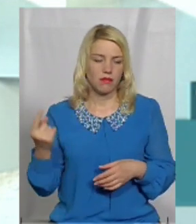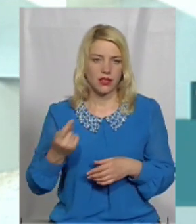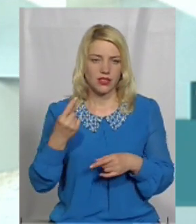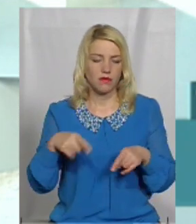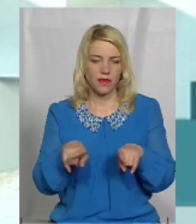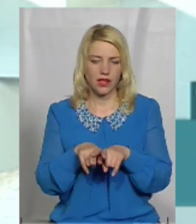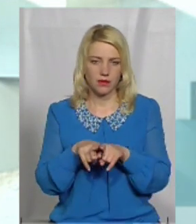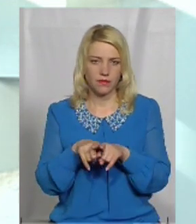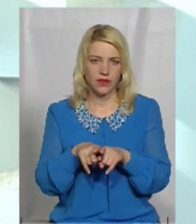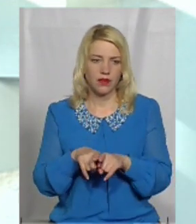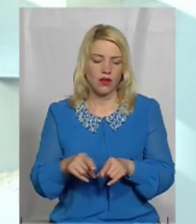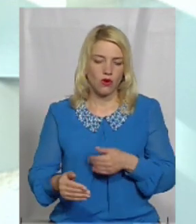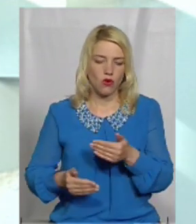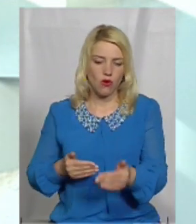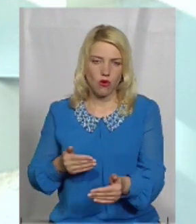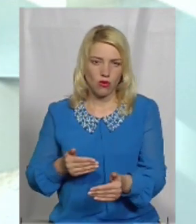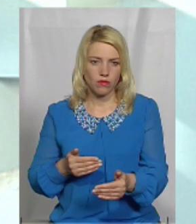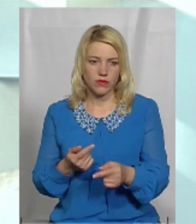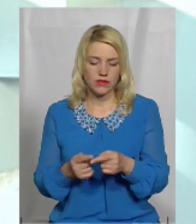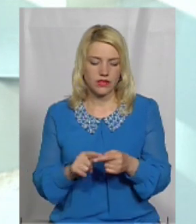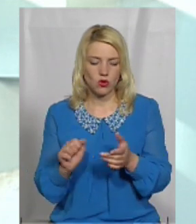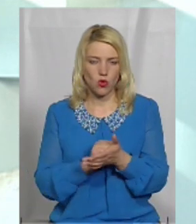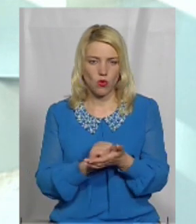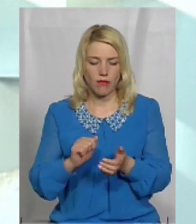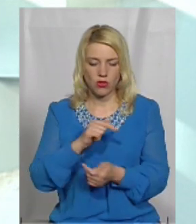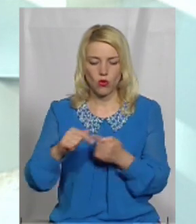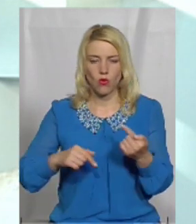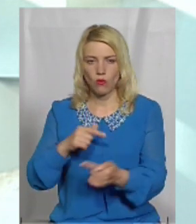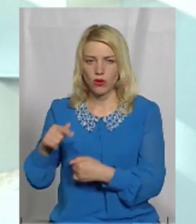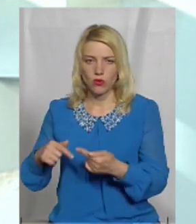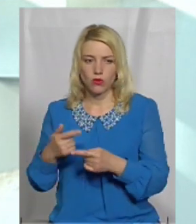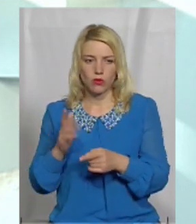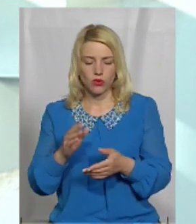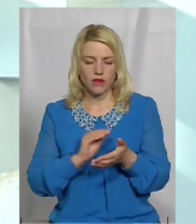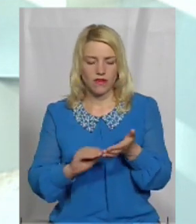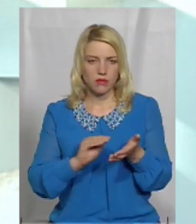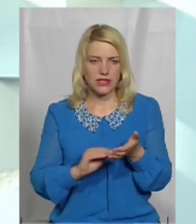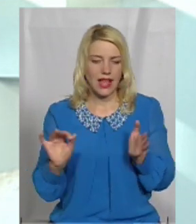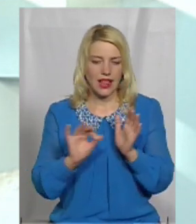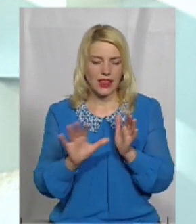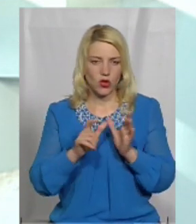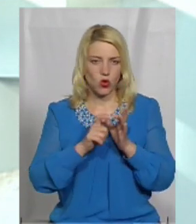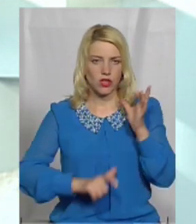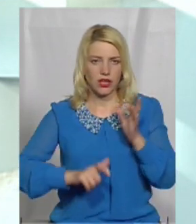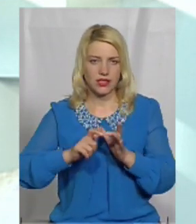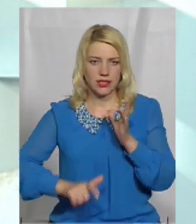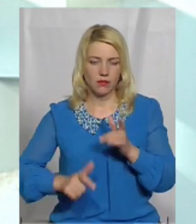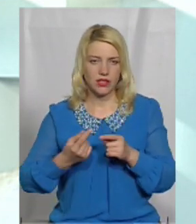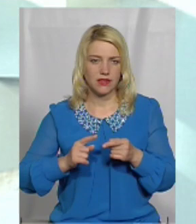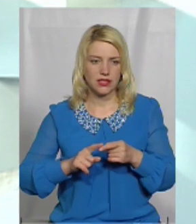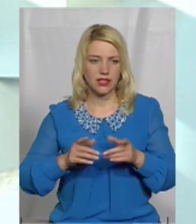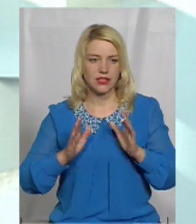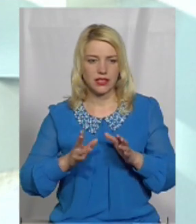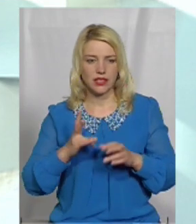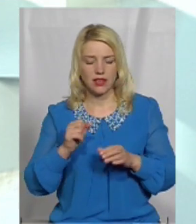таким вже кроком в тому електронному документу обігу стала виписка електронних рецептів. Вони пішли лише